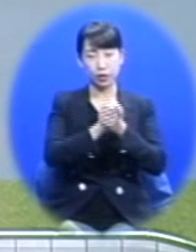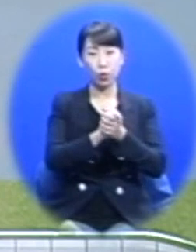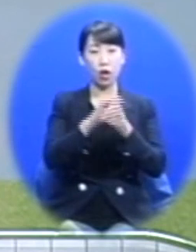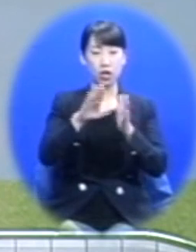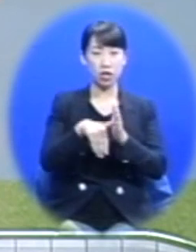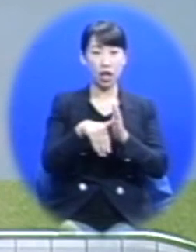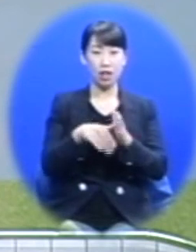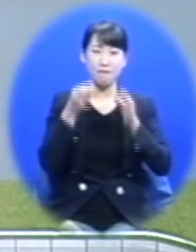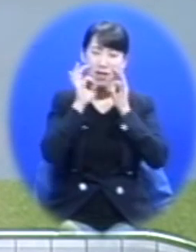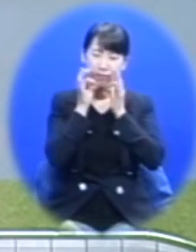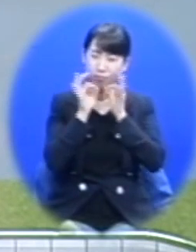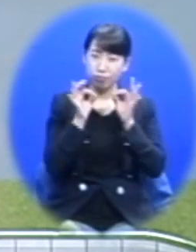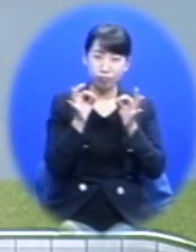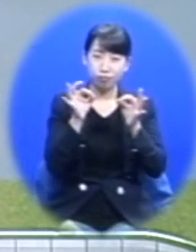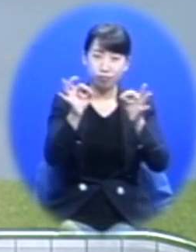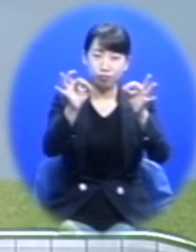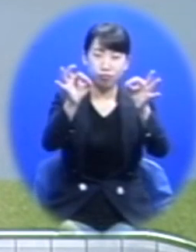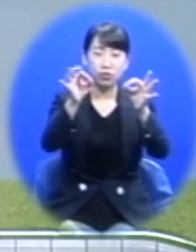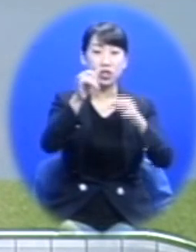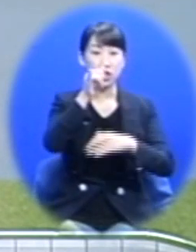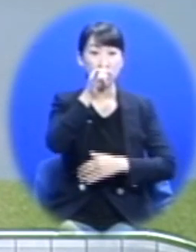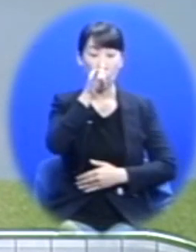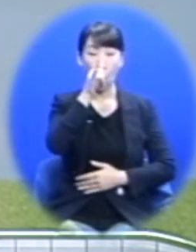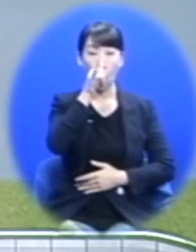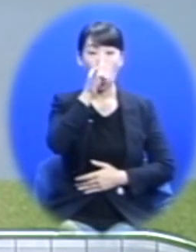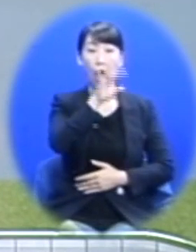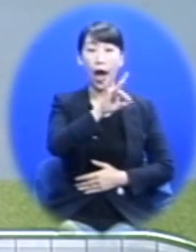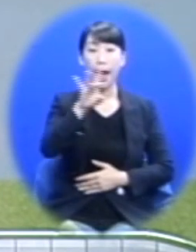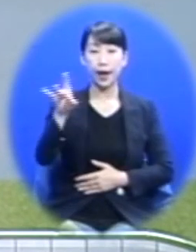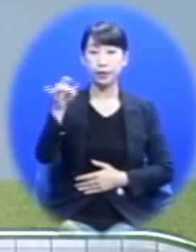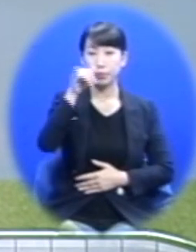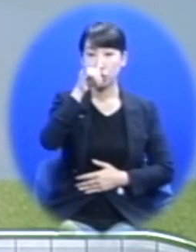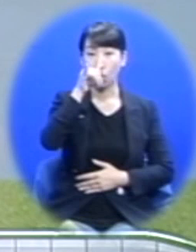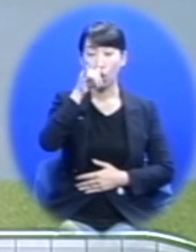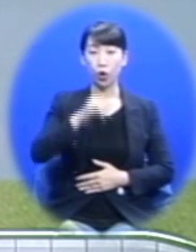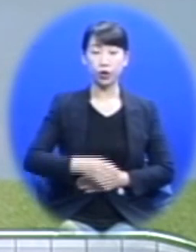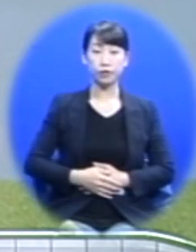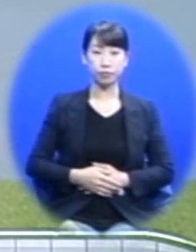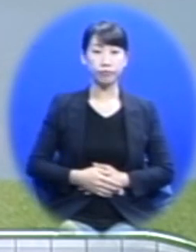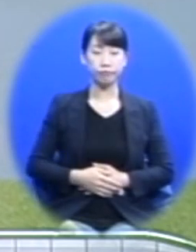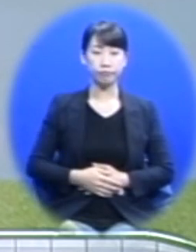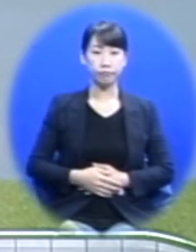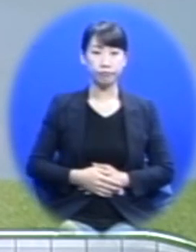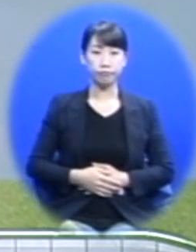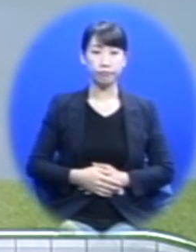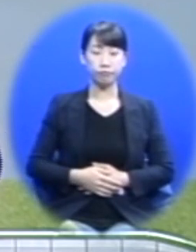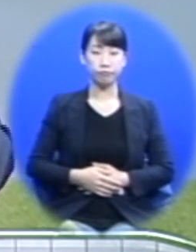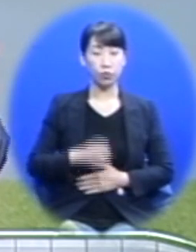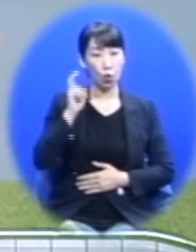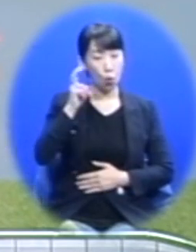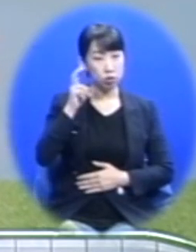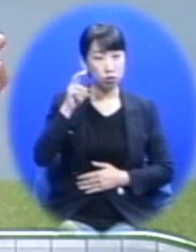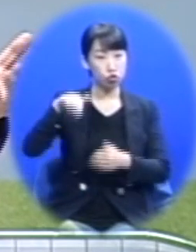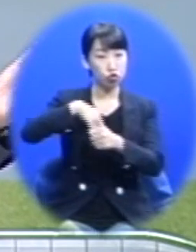이렇게 부르짖어지는 막 외마디 비명을 지르는 것 같은 그런 기도를 드릴 때가 있습니다. 혹시 여러분